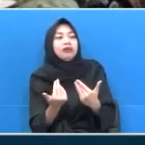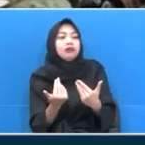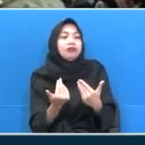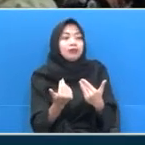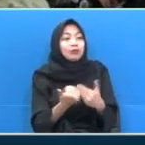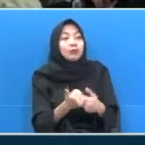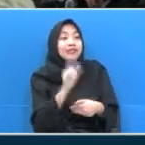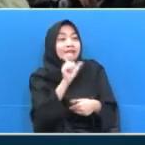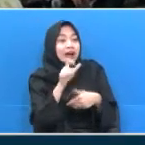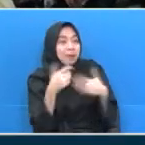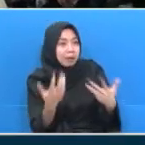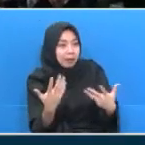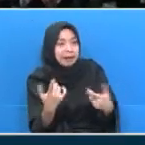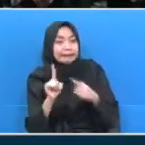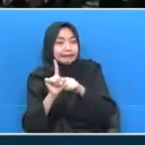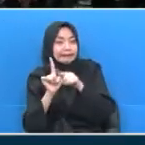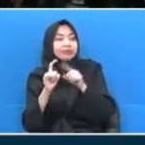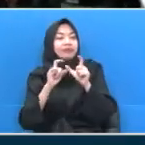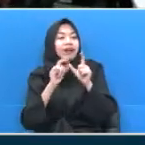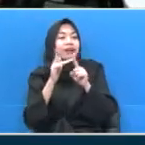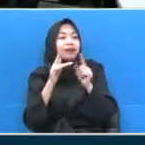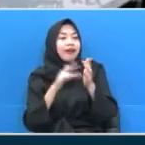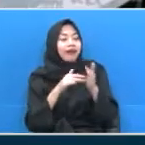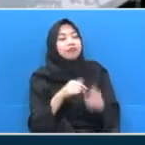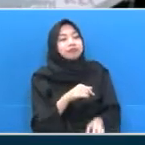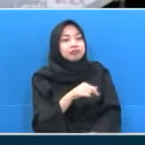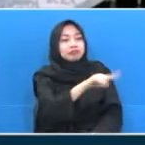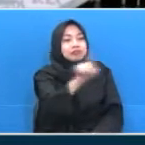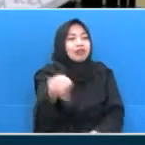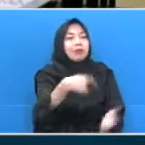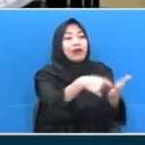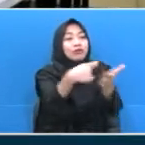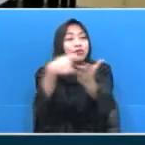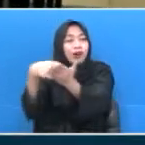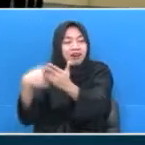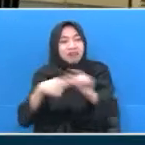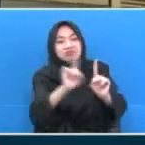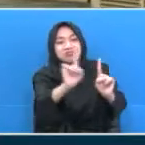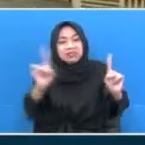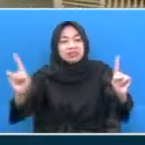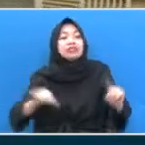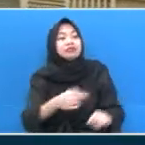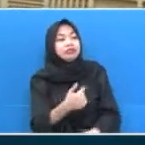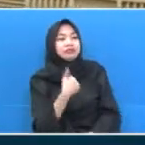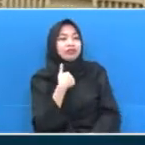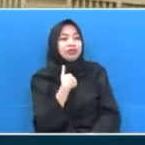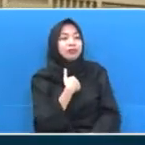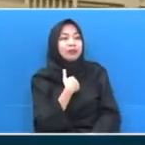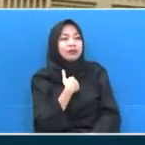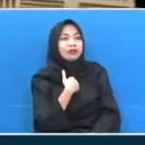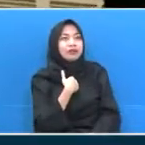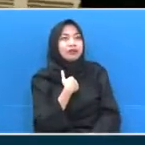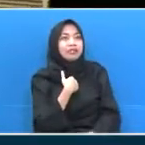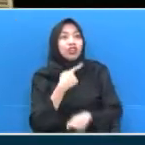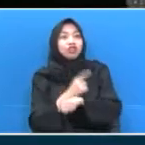tawarannya itu adalah bahwa yang bersangkutan memberikan tawaran kepada mahasiswa untuk membeli produk-produk di tempat